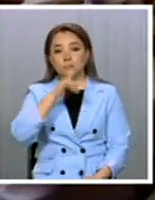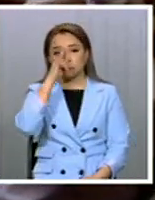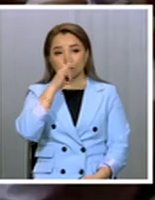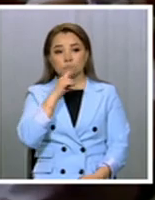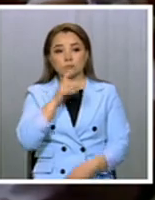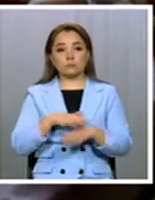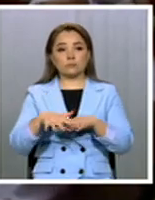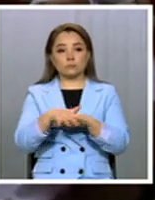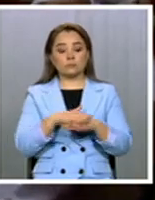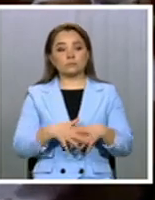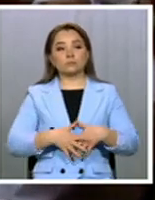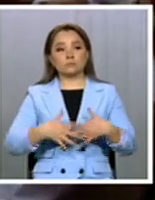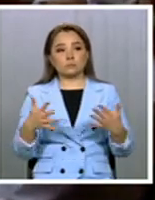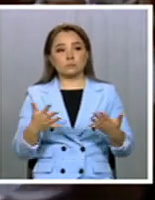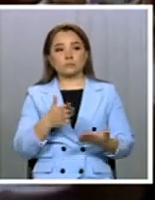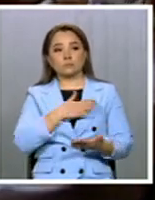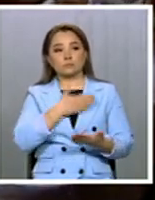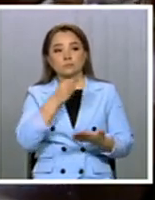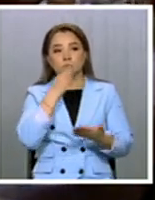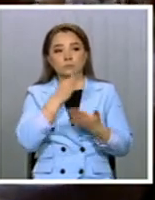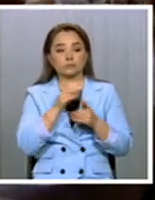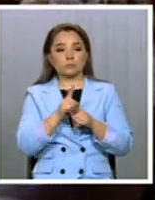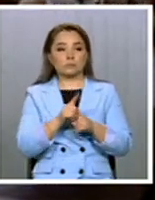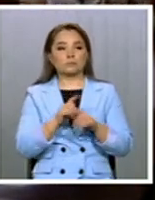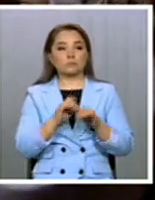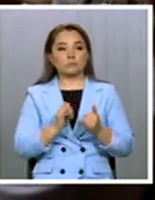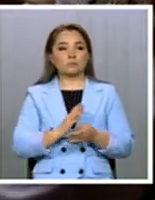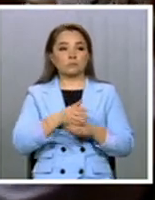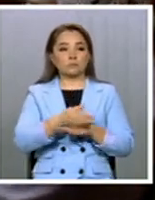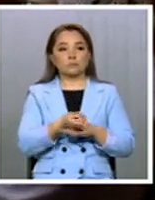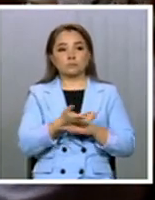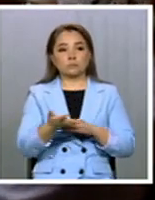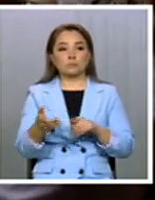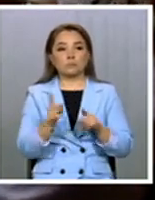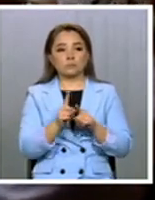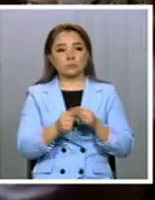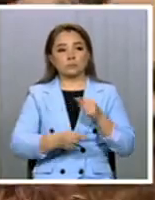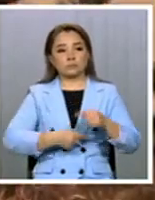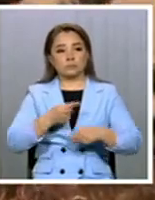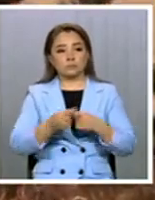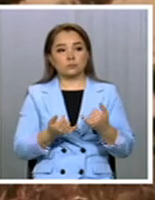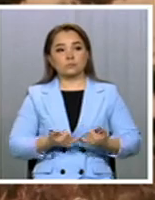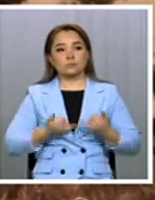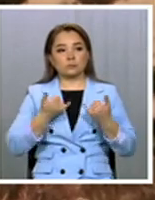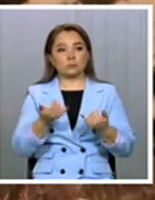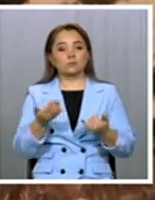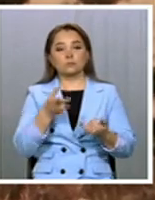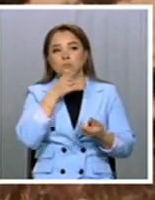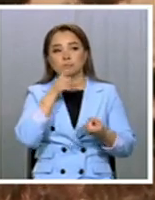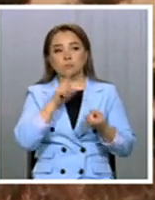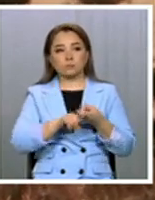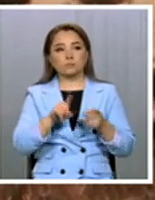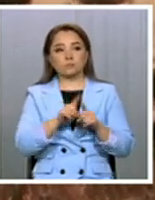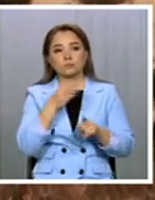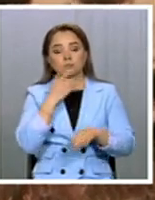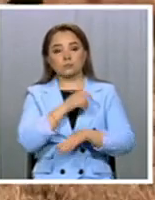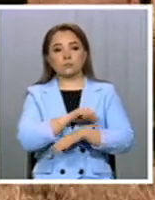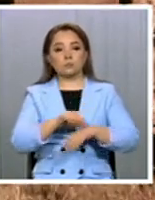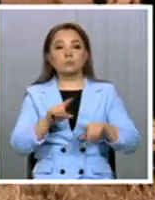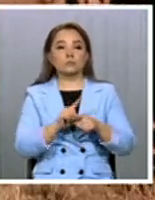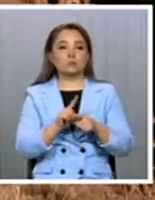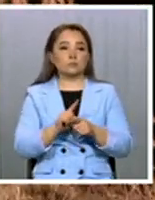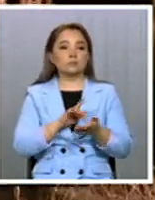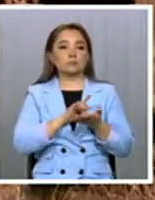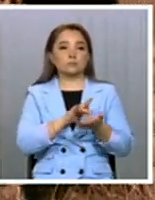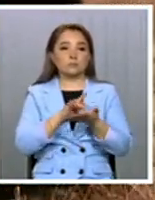пейілінің дархандығы, жат жақын деп айырмайтын қонақжайлық қасиеті мен озық дәстүрлері қай заманда да шетелдік саяхатшылар мен ғалымдарды